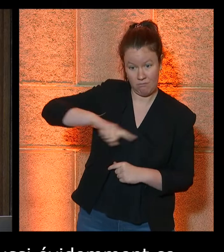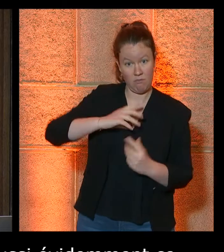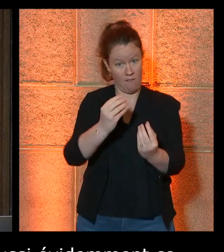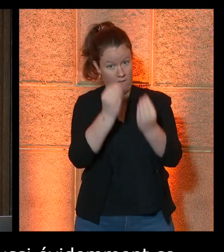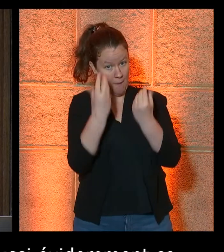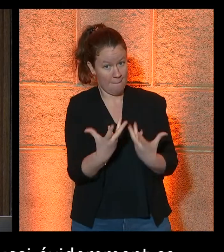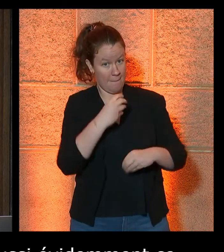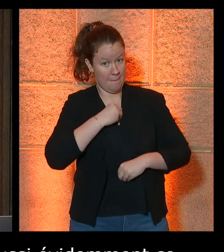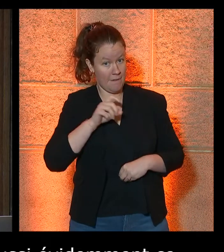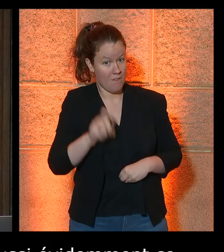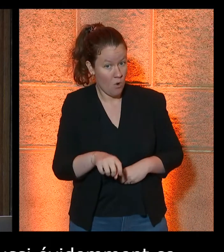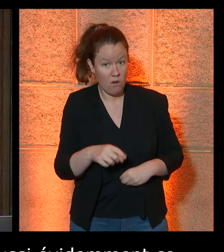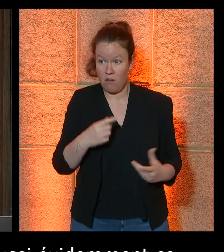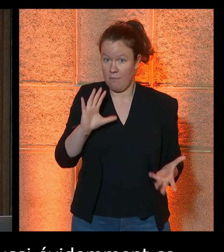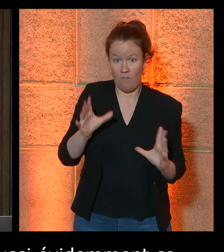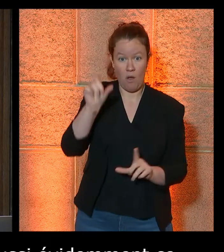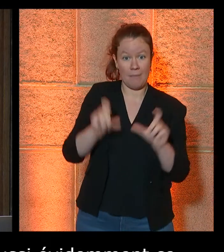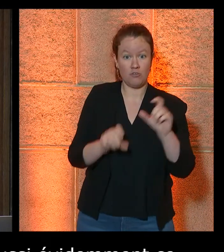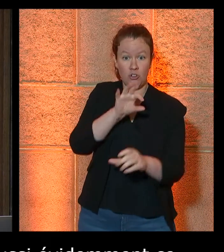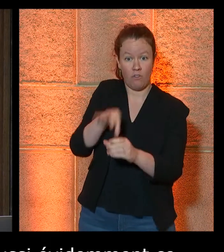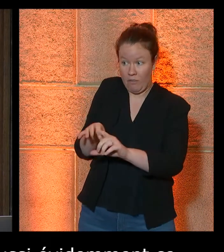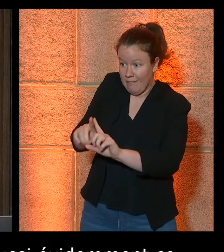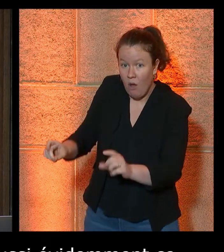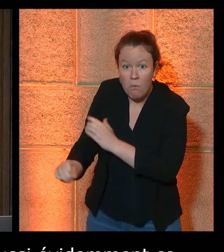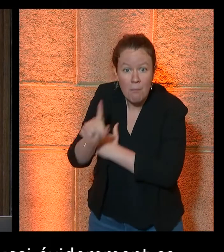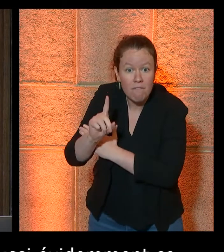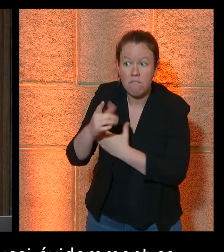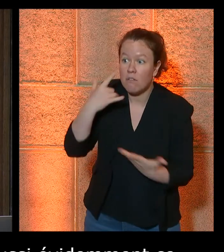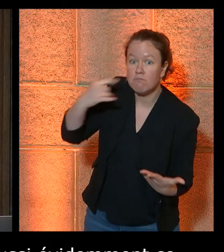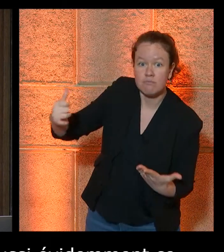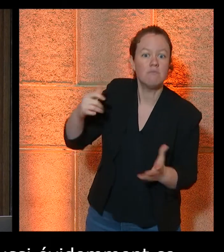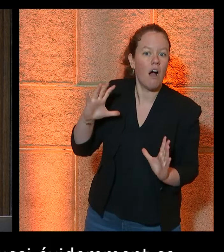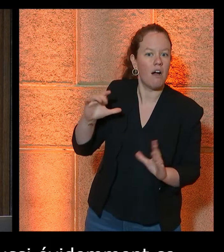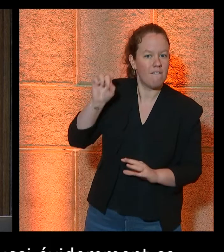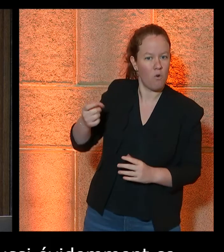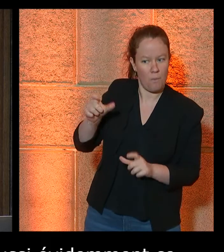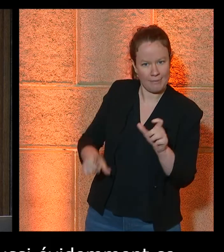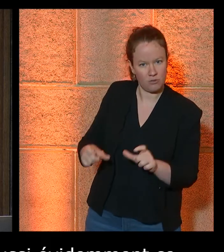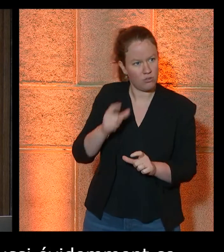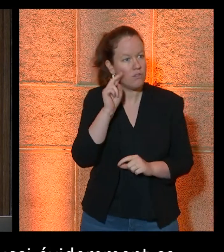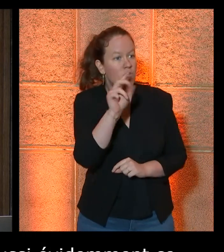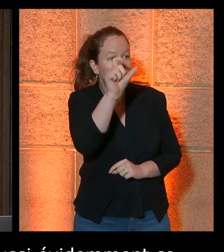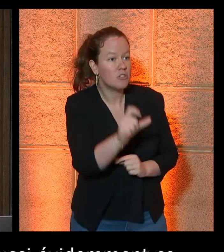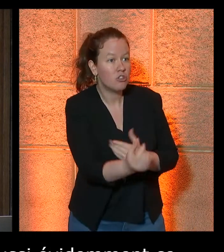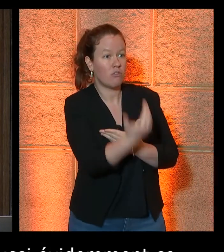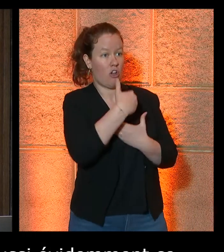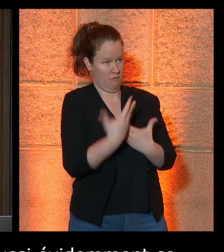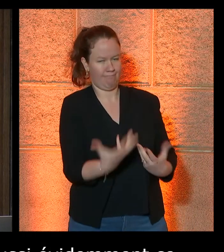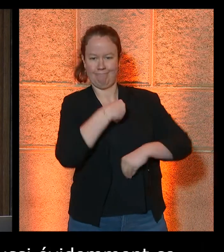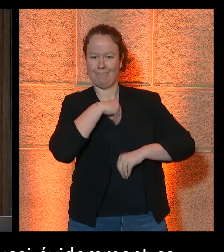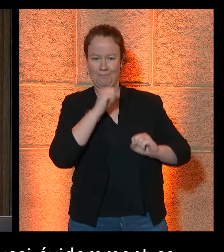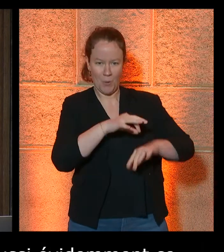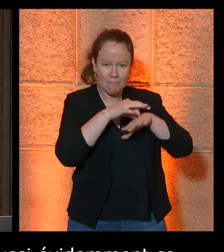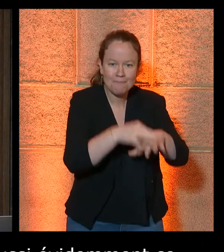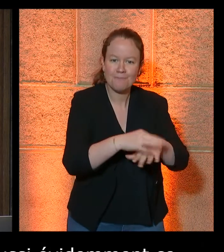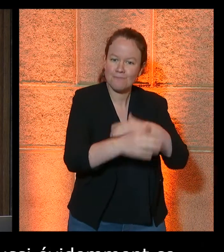certaines étant justement prévues pour prendre en compte les handicaps de certaines personnes. Il y a encore d'autres